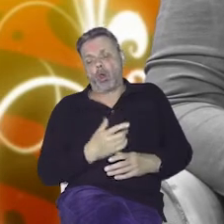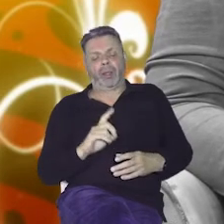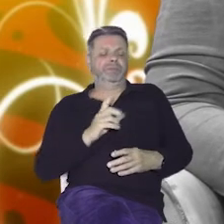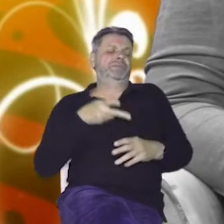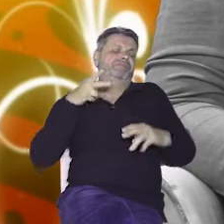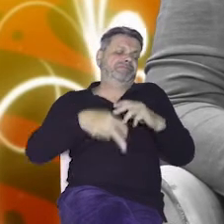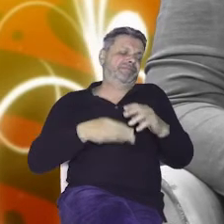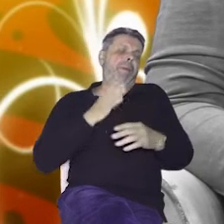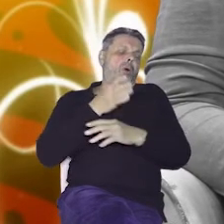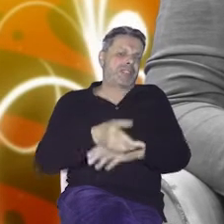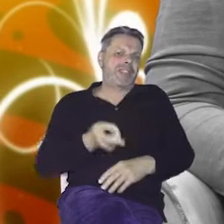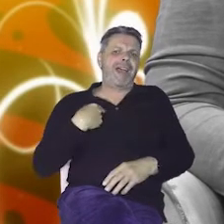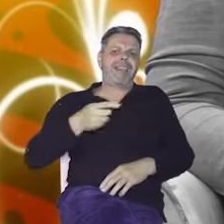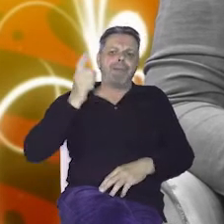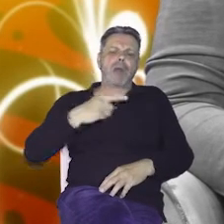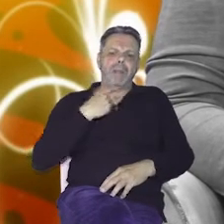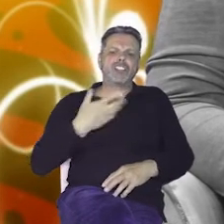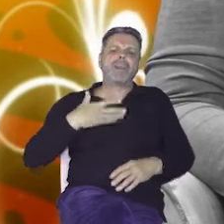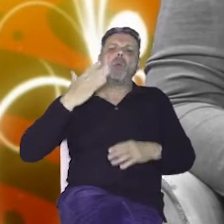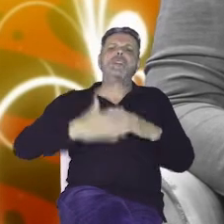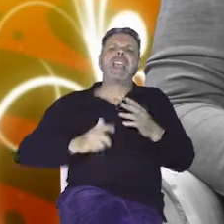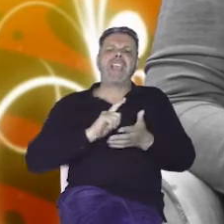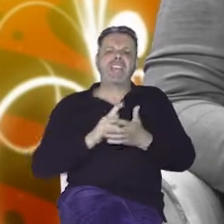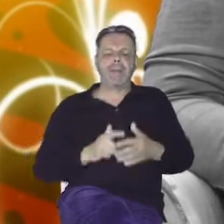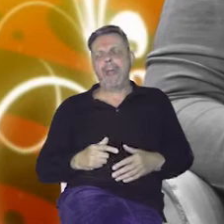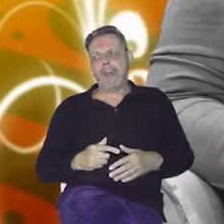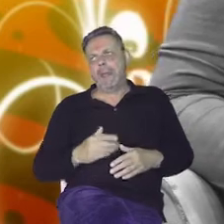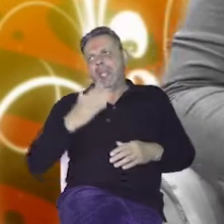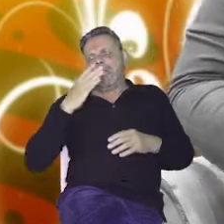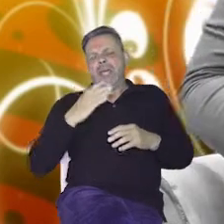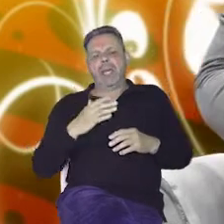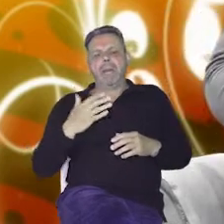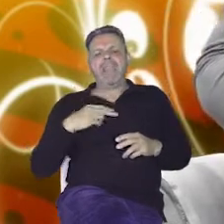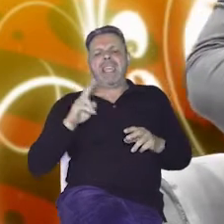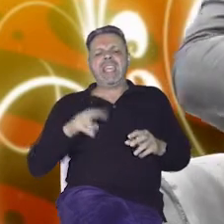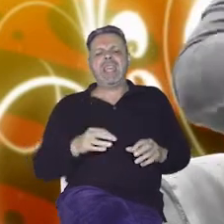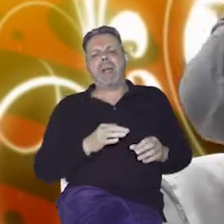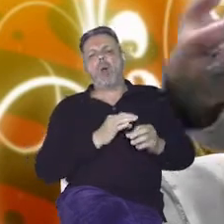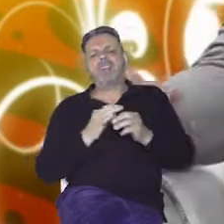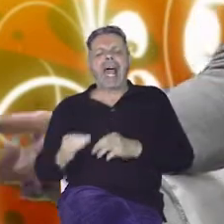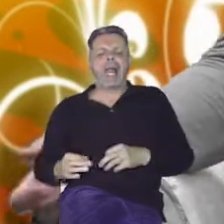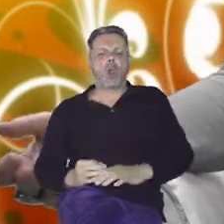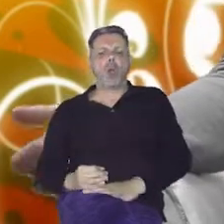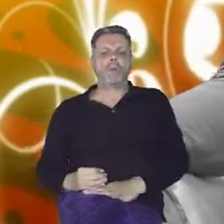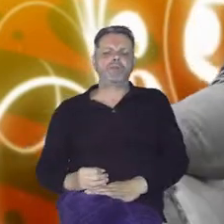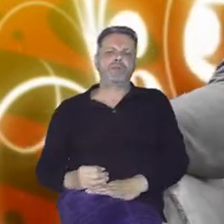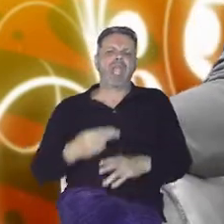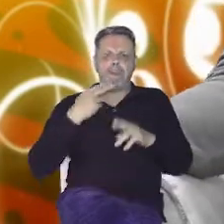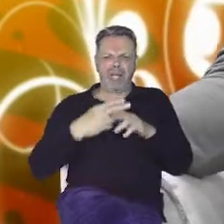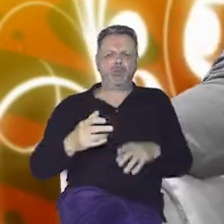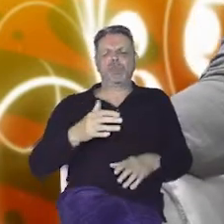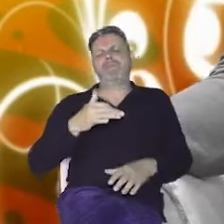reći da mi u zadnje vrijeme mi imamo stalno na neki način pritužbe